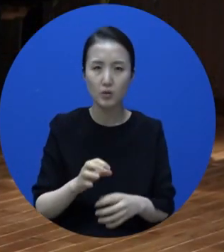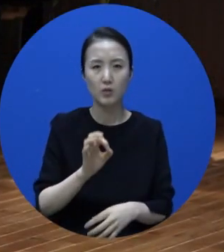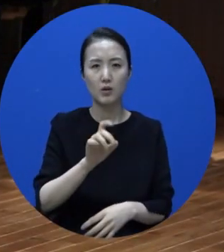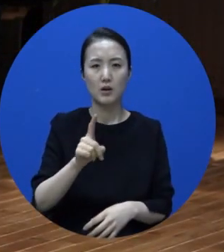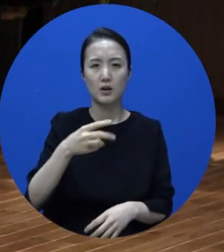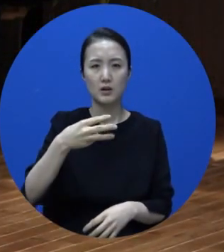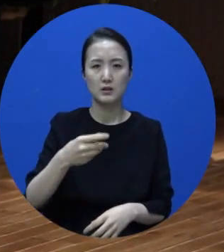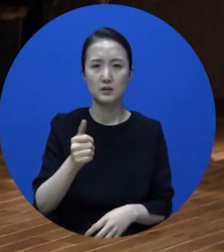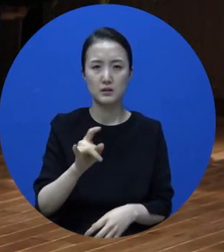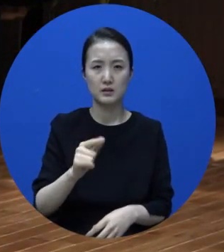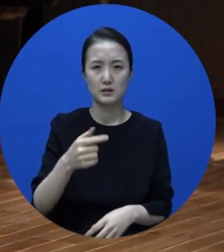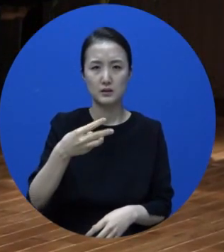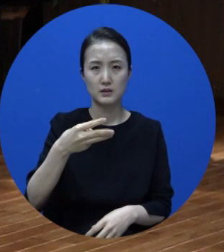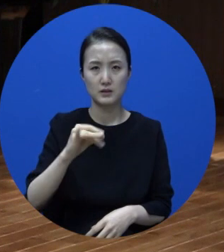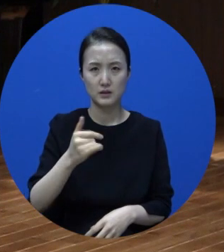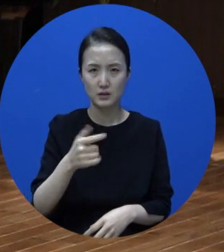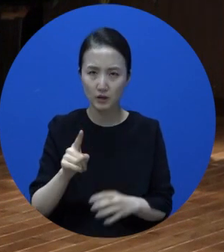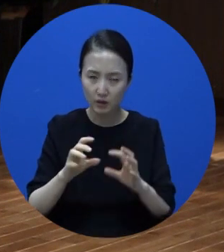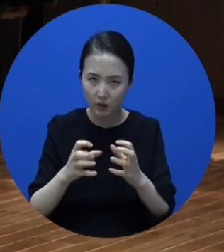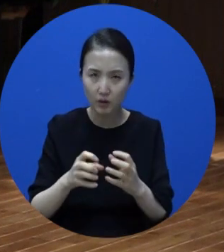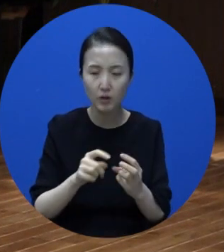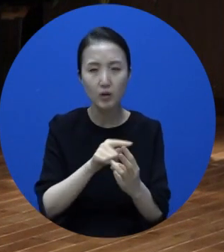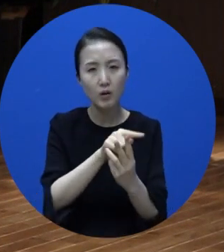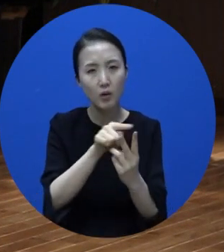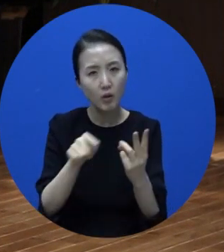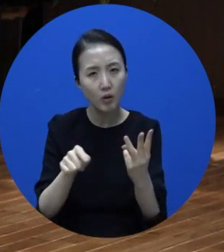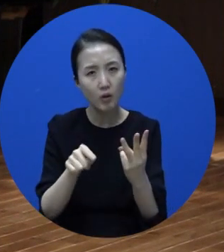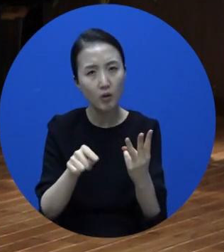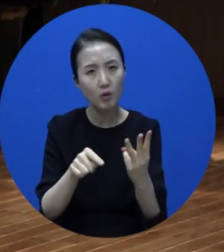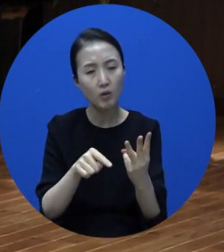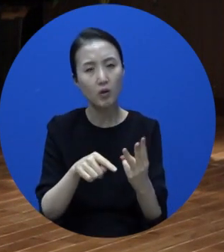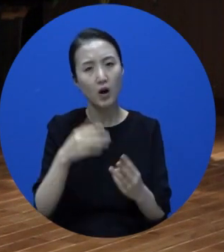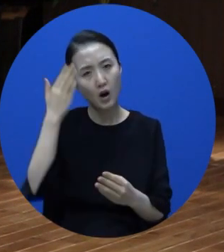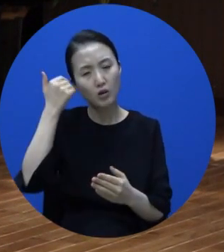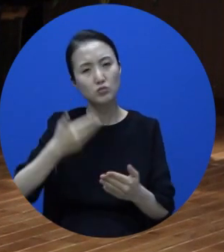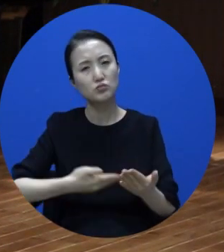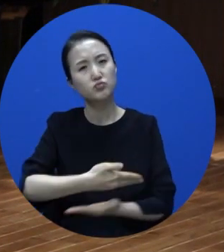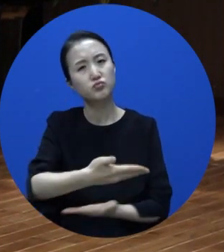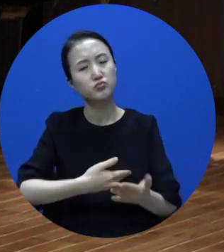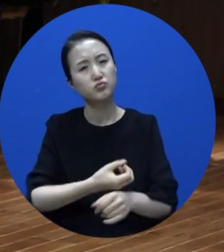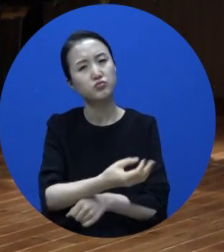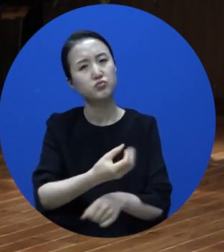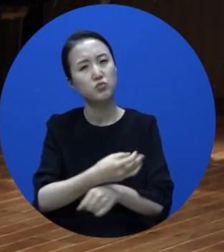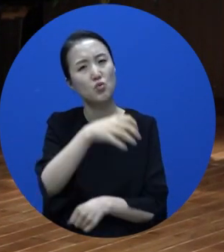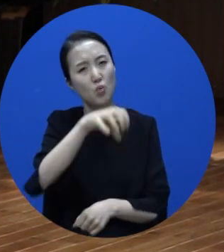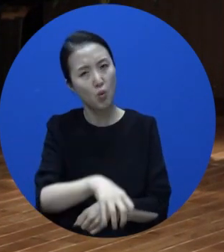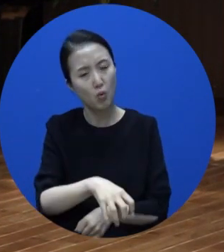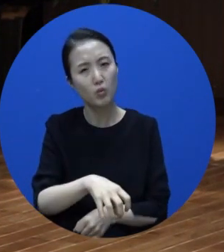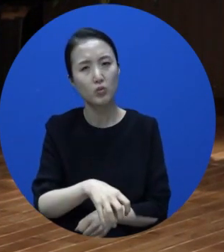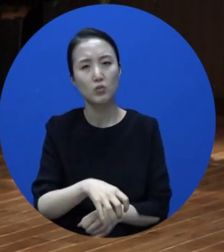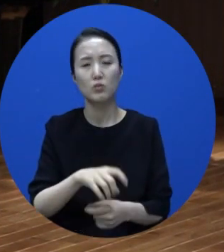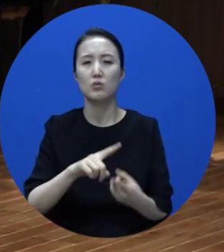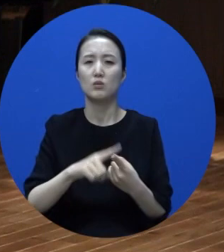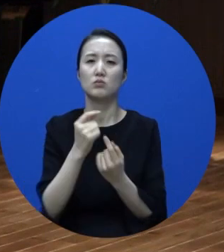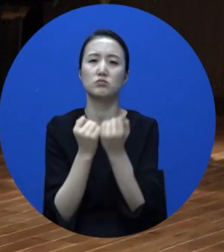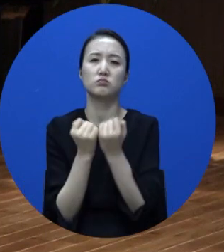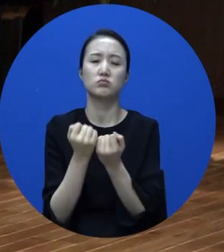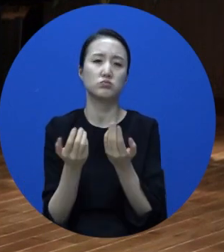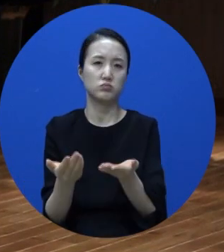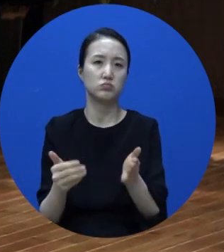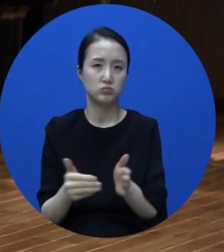아르헨티나 멕시코 이런 나라들 입니다 그 위기 신흥국들 우리가 수출하는 수출 대상국 입니다 라고